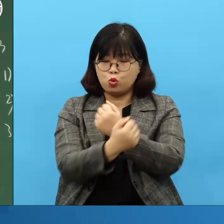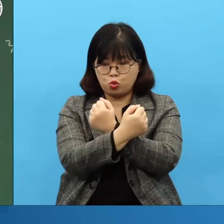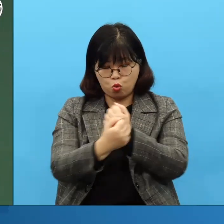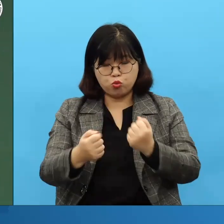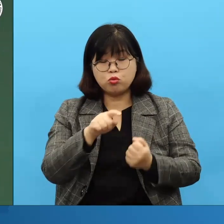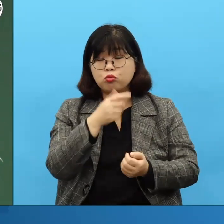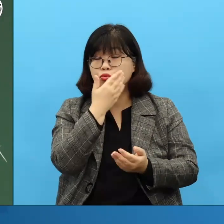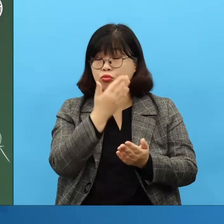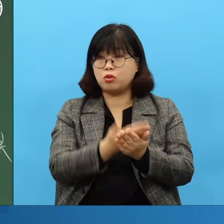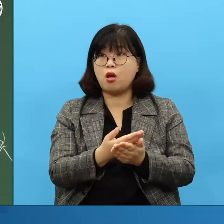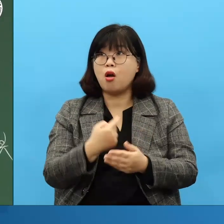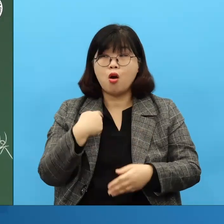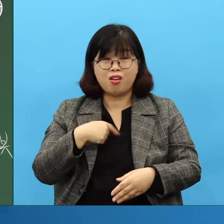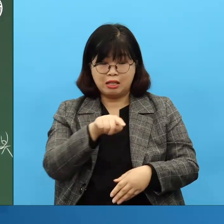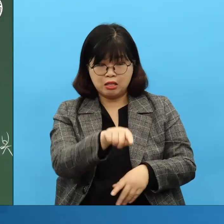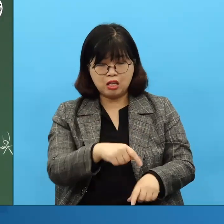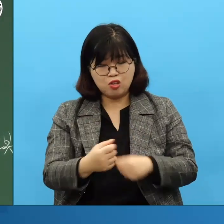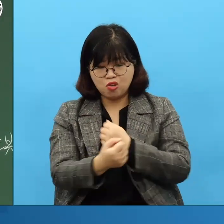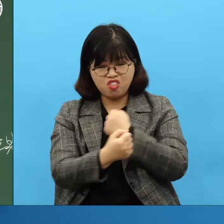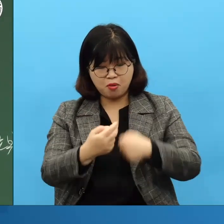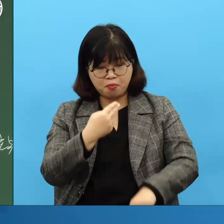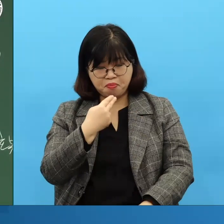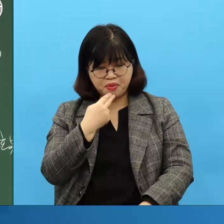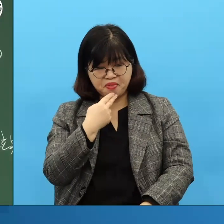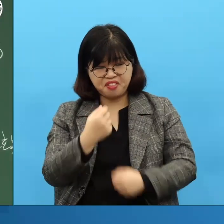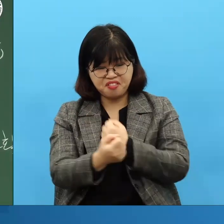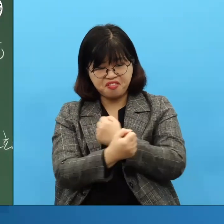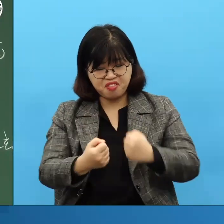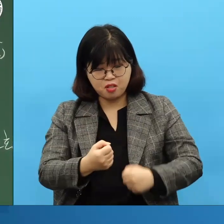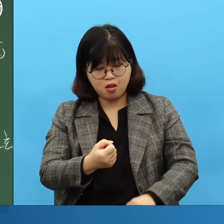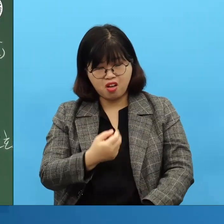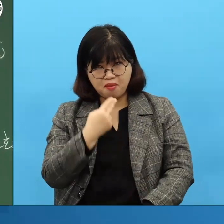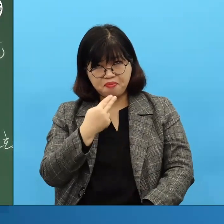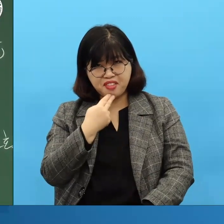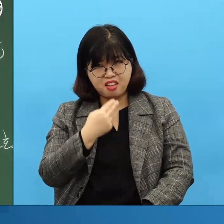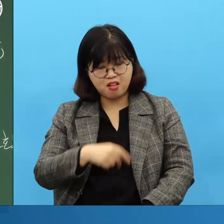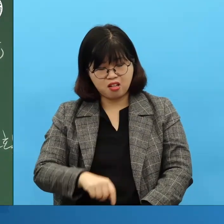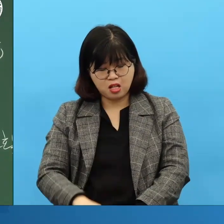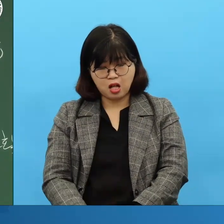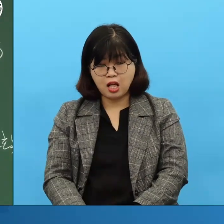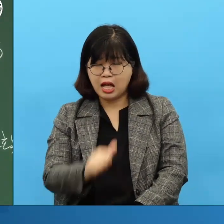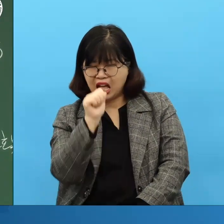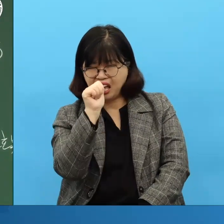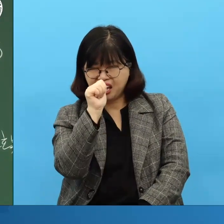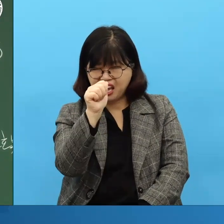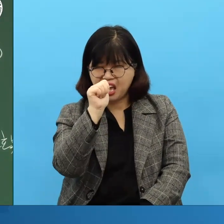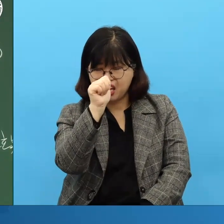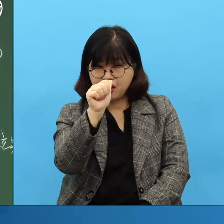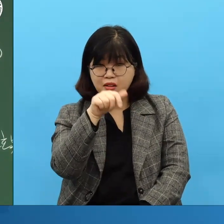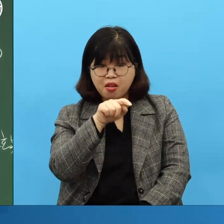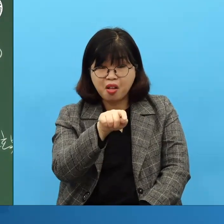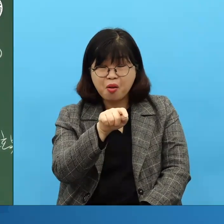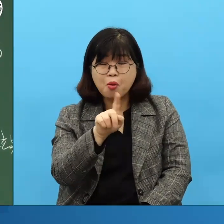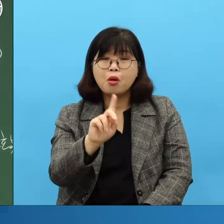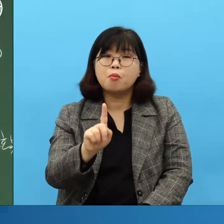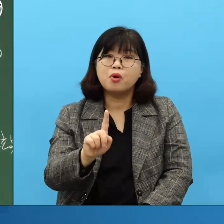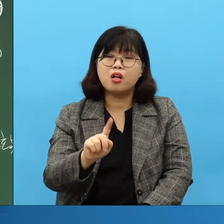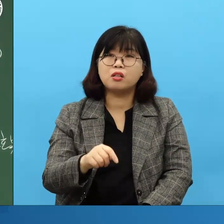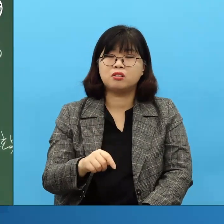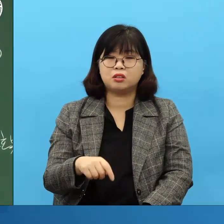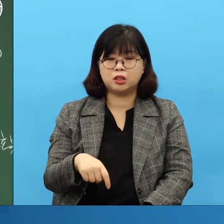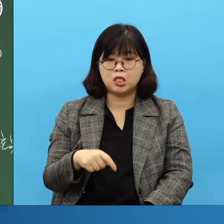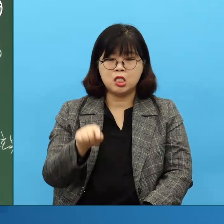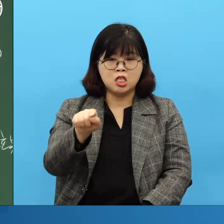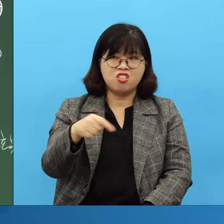If you don't know what forgiveness is, it's to your loss. 많은 사람들이 용서하면 상대가 이익 보는 줄 아는데 아닙니다. 용서를 못하면 내가